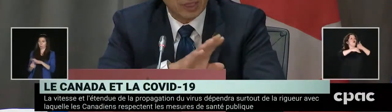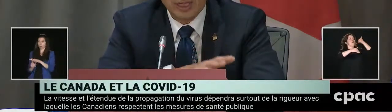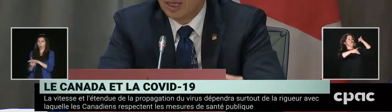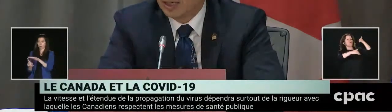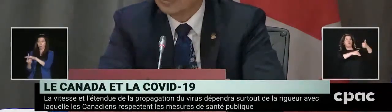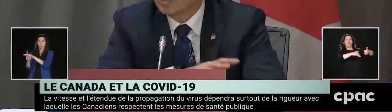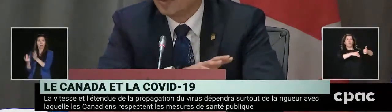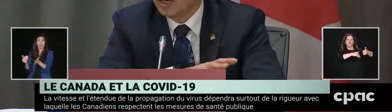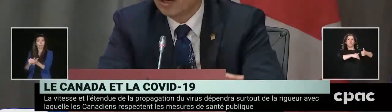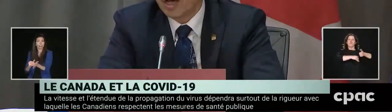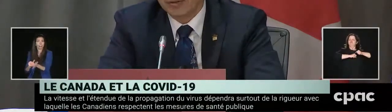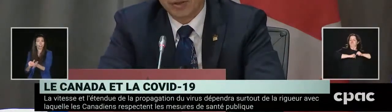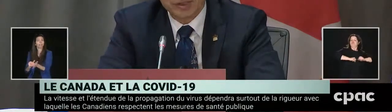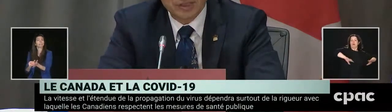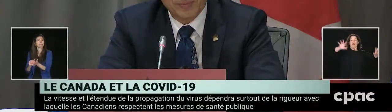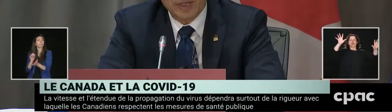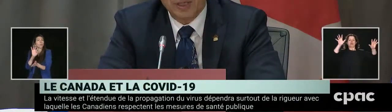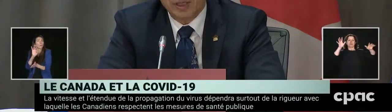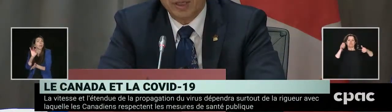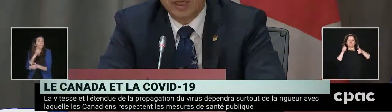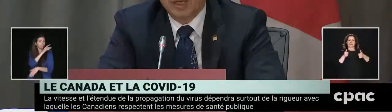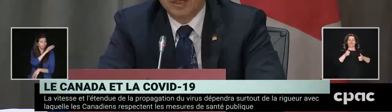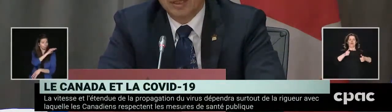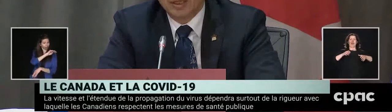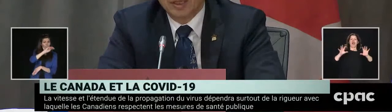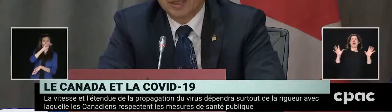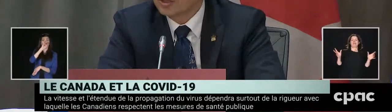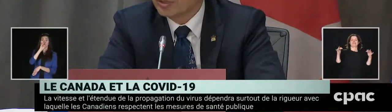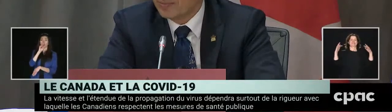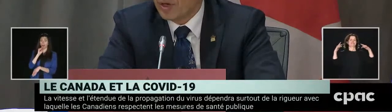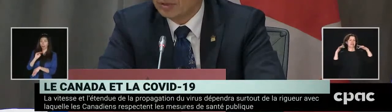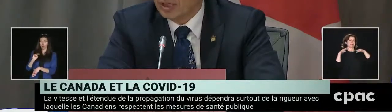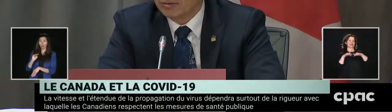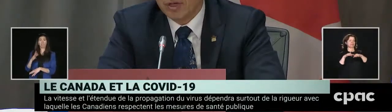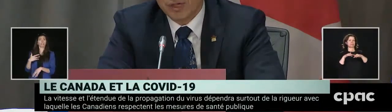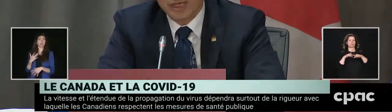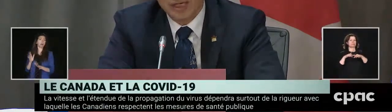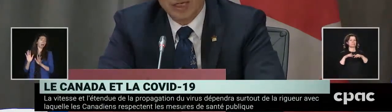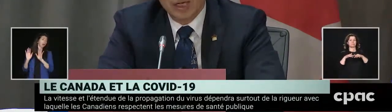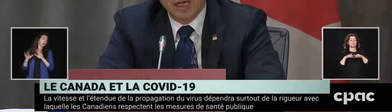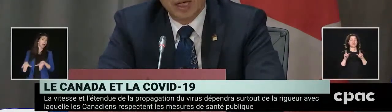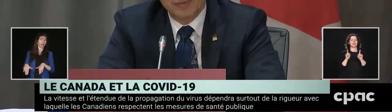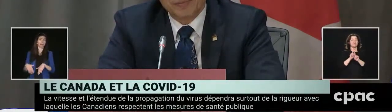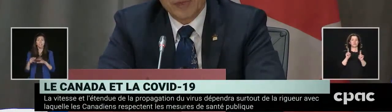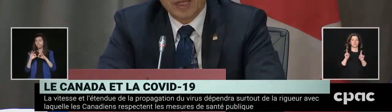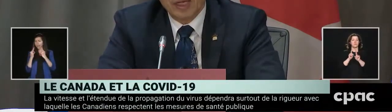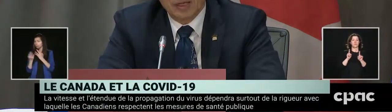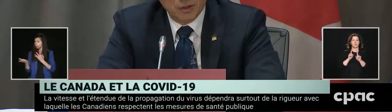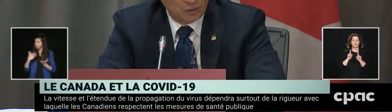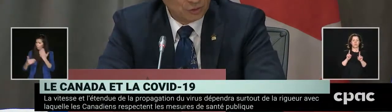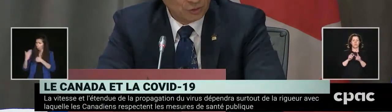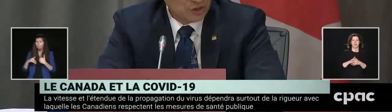lâcher, on peut rassembler encore. Non, c'est pas la chose importante. Donc,